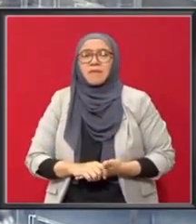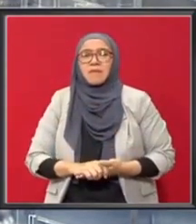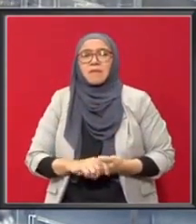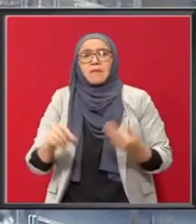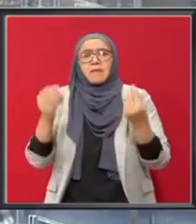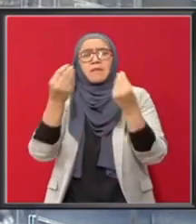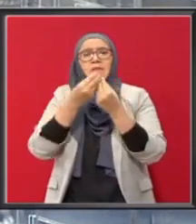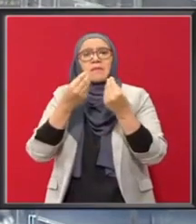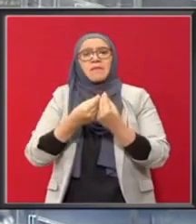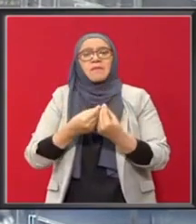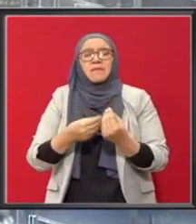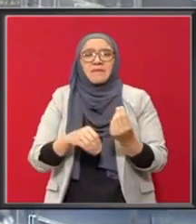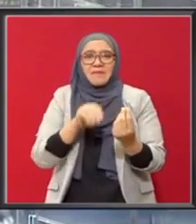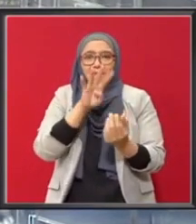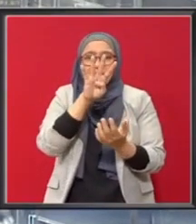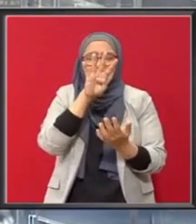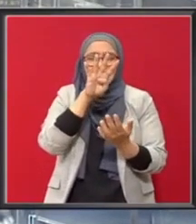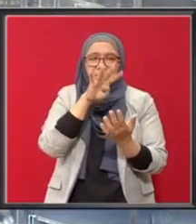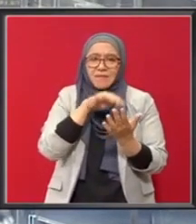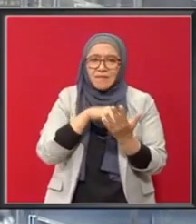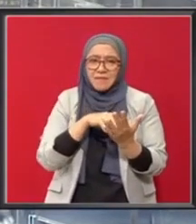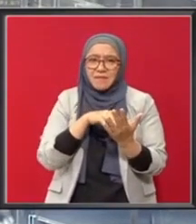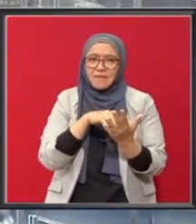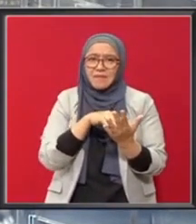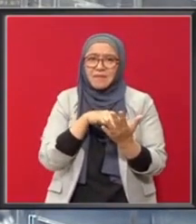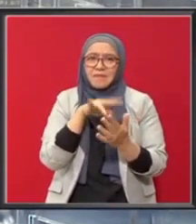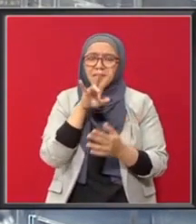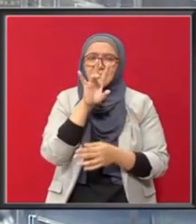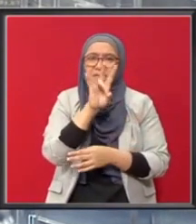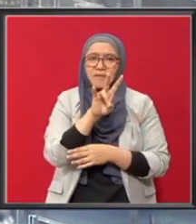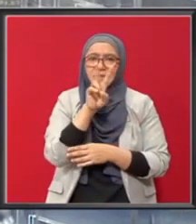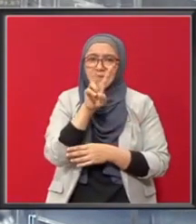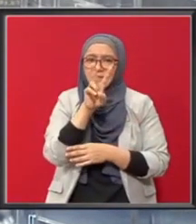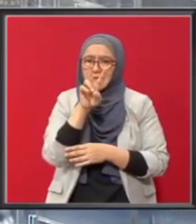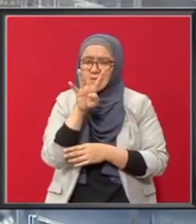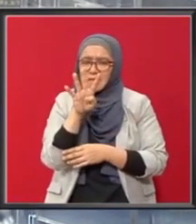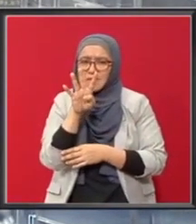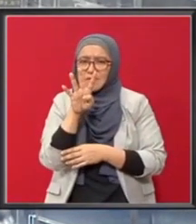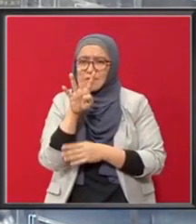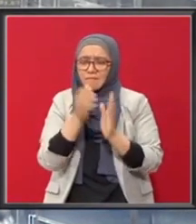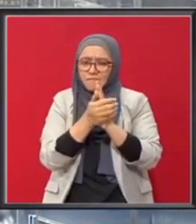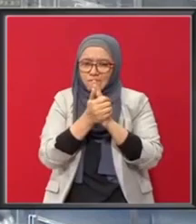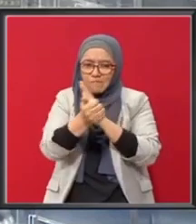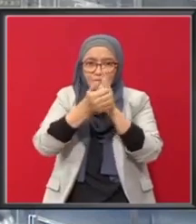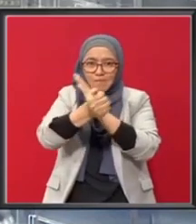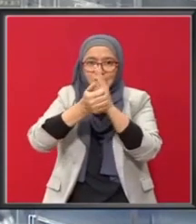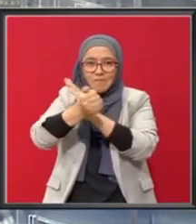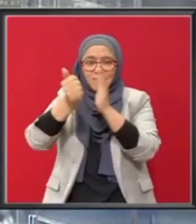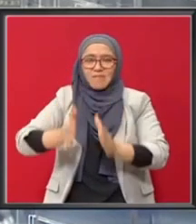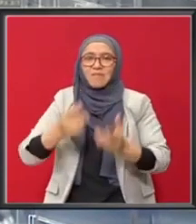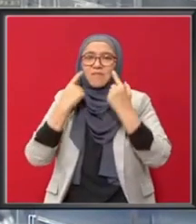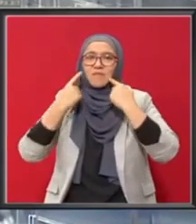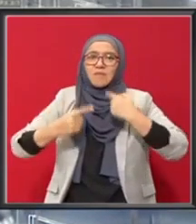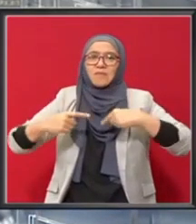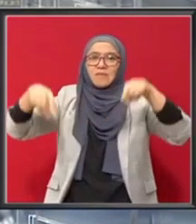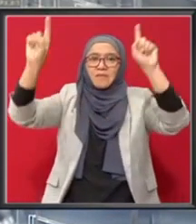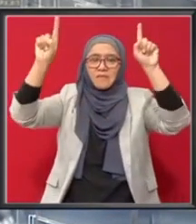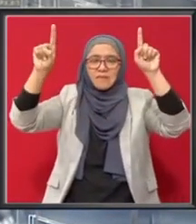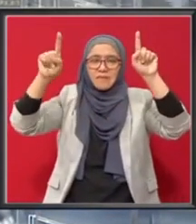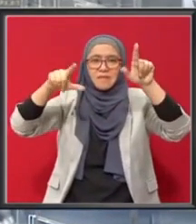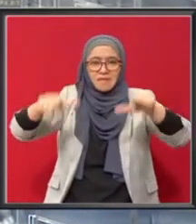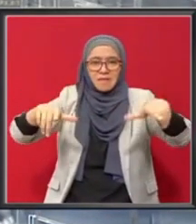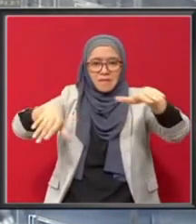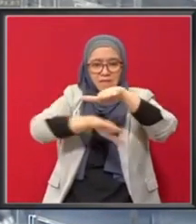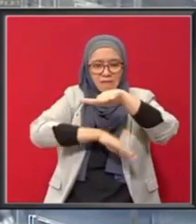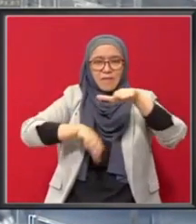hai seramai 4724 Hai Perancis telah berjaya ditempatkan di bawah